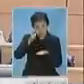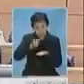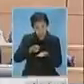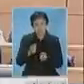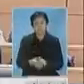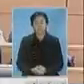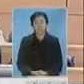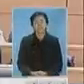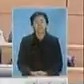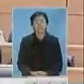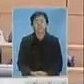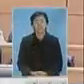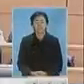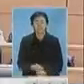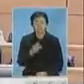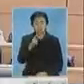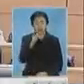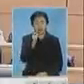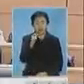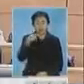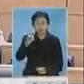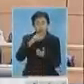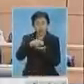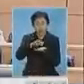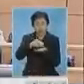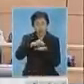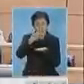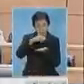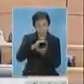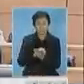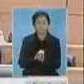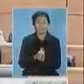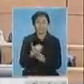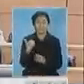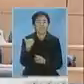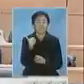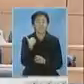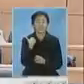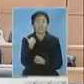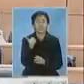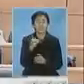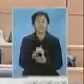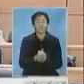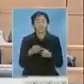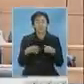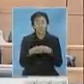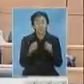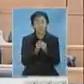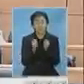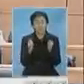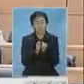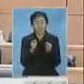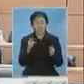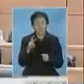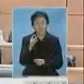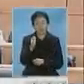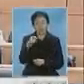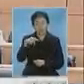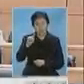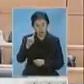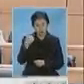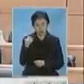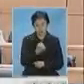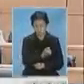เคารพนอกจากคปแล้วก็มีการตั้งคณะอนุกรรมการของคปขึ้นอีก 6